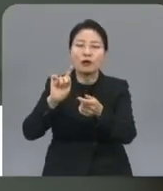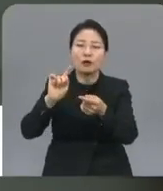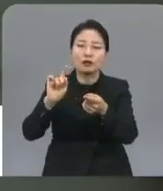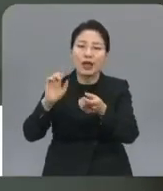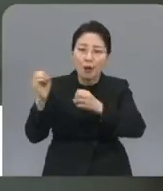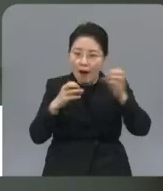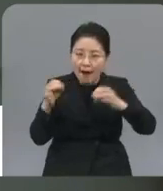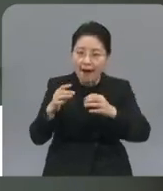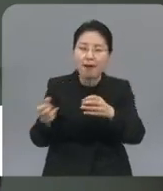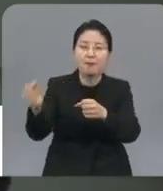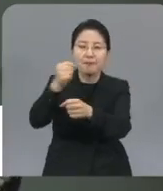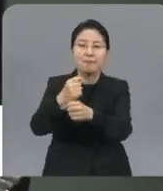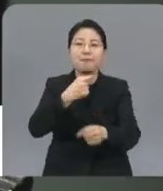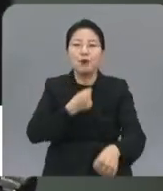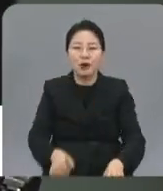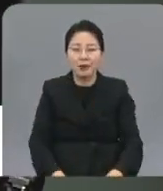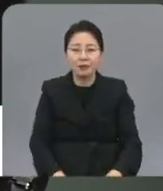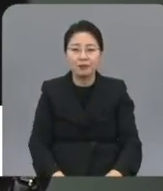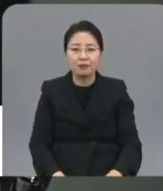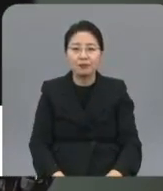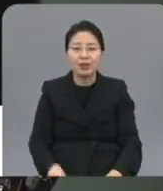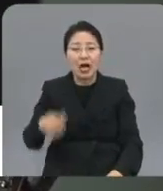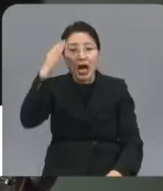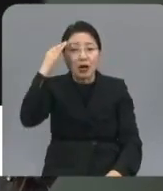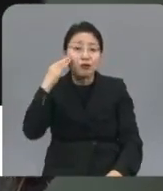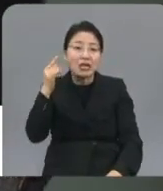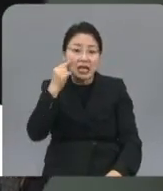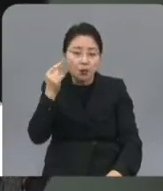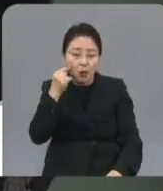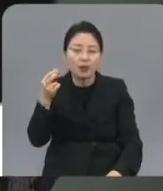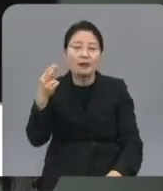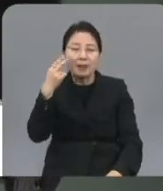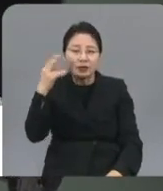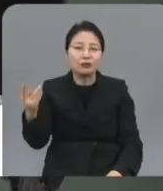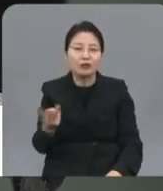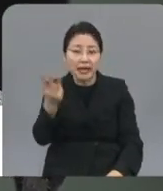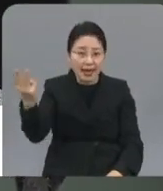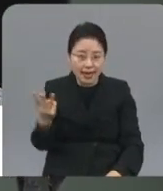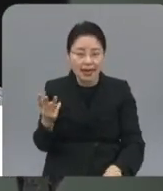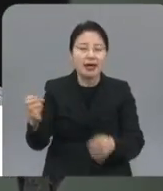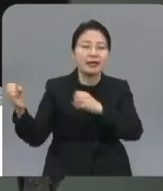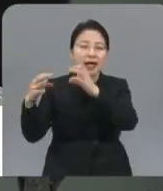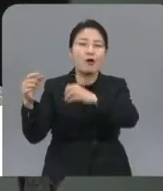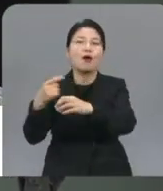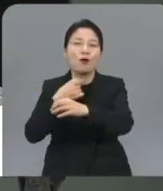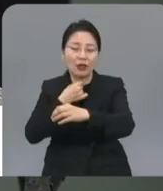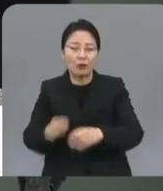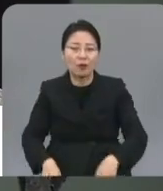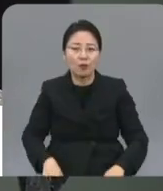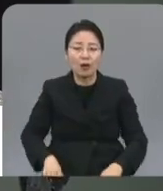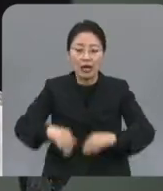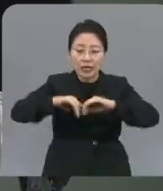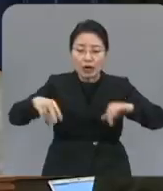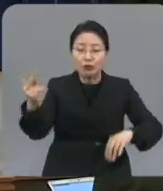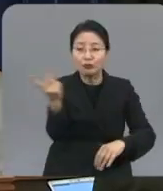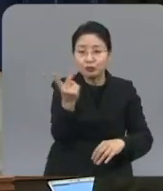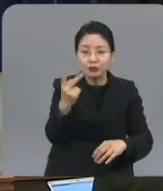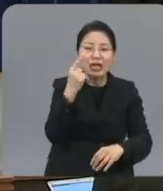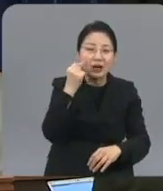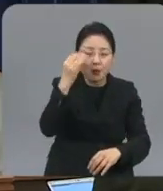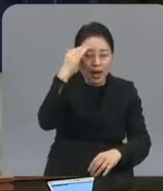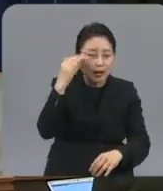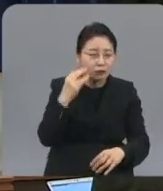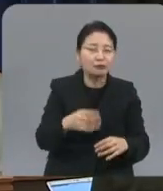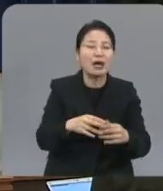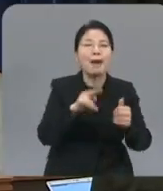另外，随着韩日关系改善，未来还有望举行韩中日三方领导人会议。日